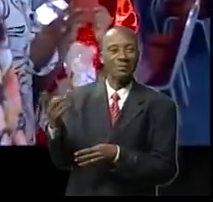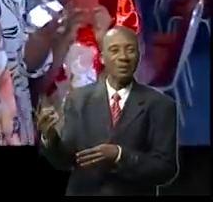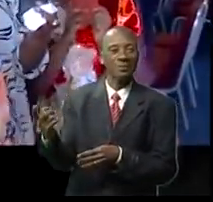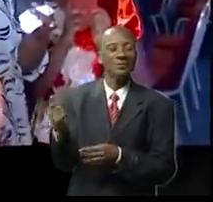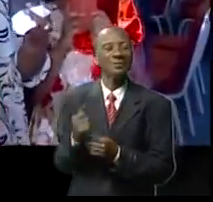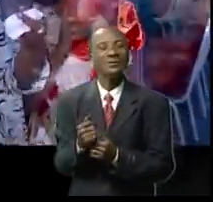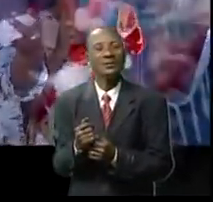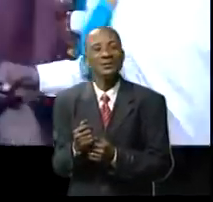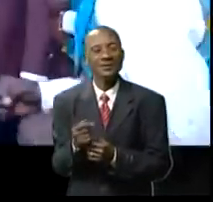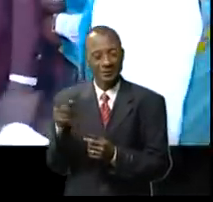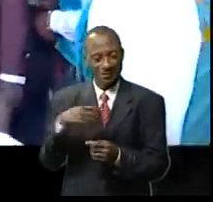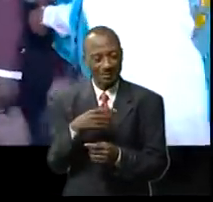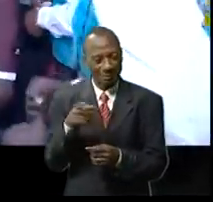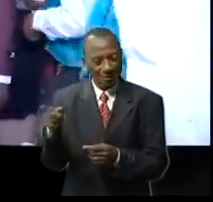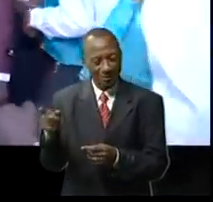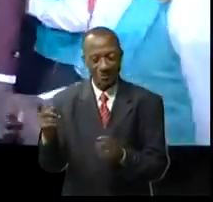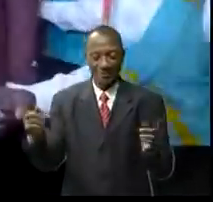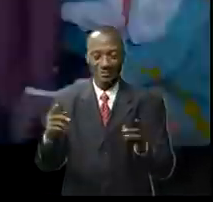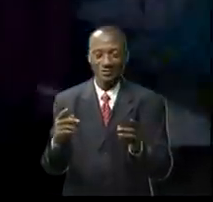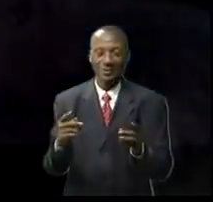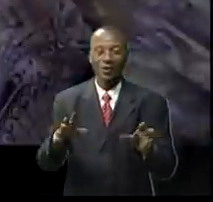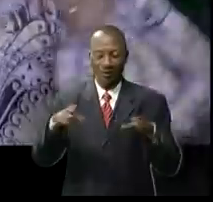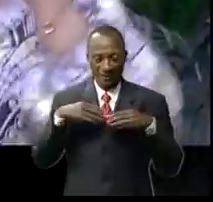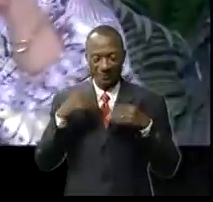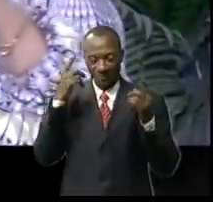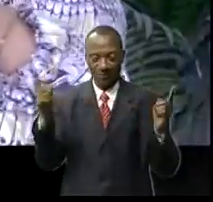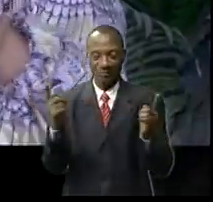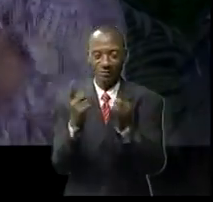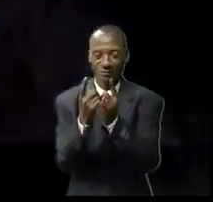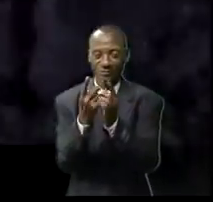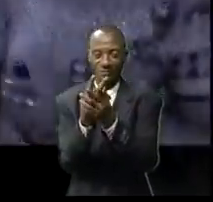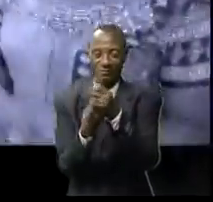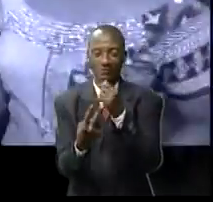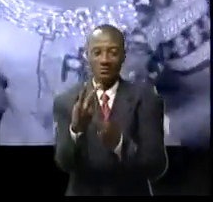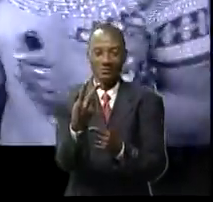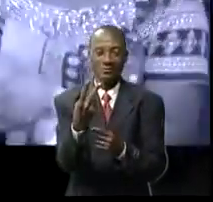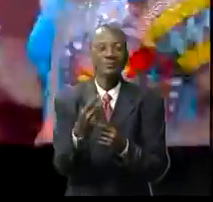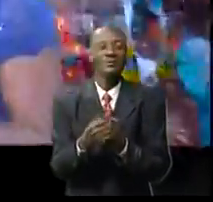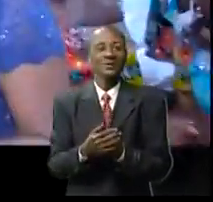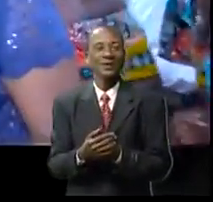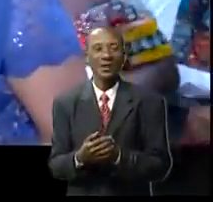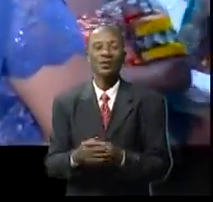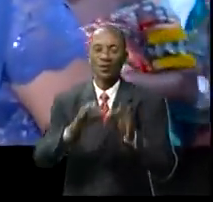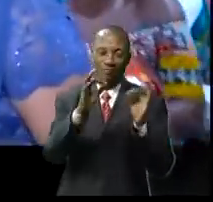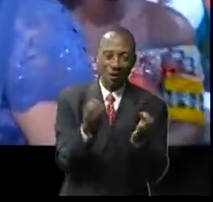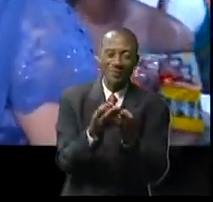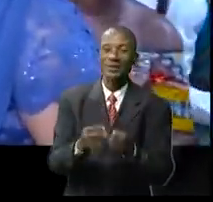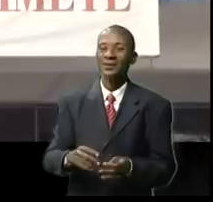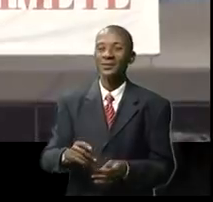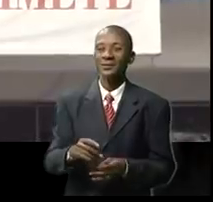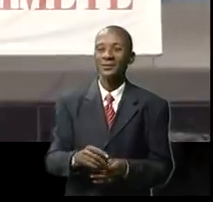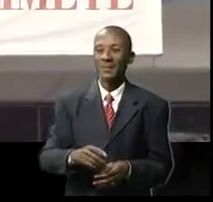plusieurs invités venus honorer ces sacrements avec les nouveaux locataires du Jardin d'Éden. un événement qui aura connu trois moments